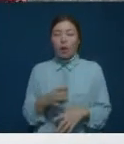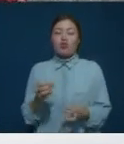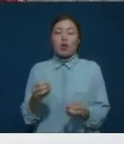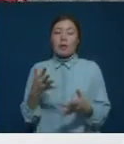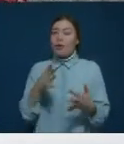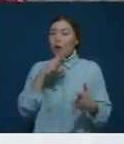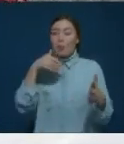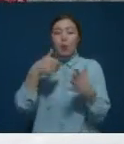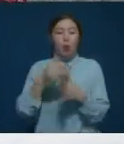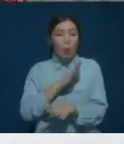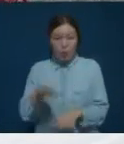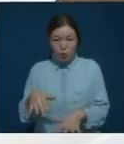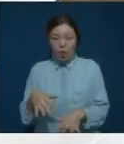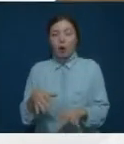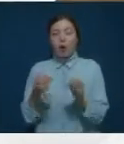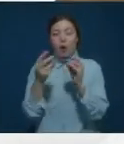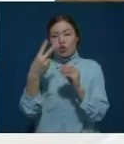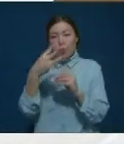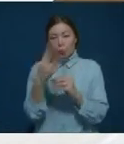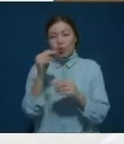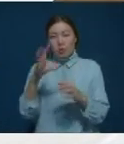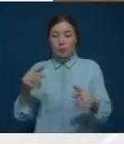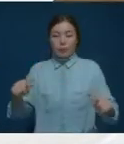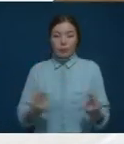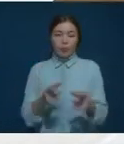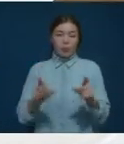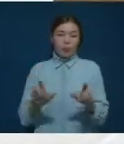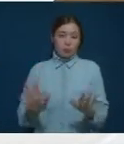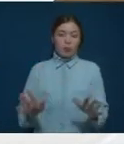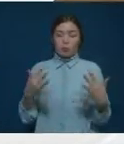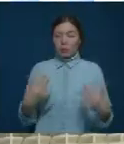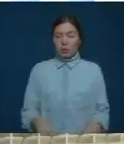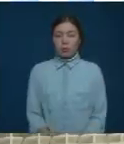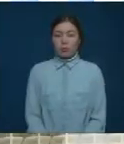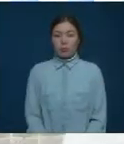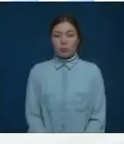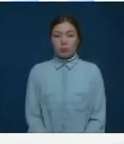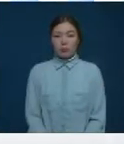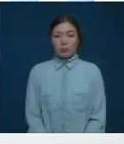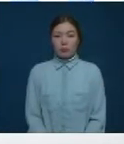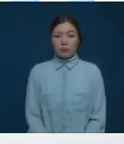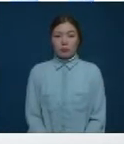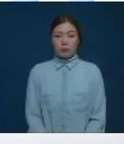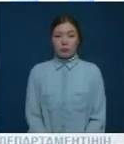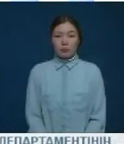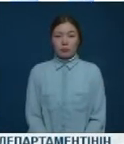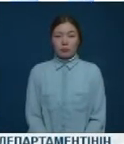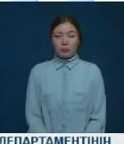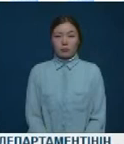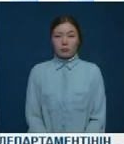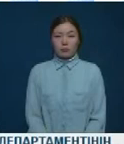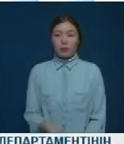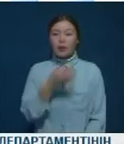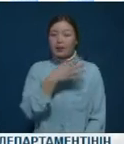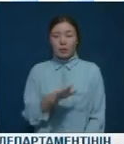кәмелет жасына толмаған болса, тергеуде 24 сағаттан артық ұсталмайды. Кез келген біздің